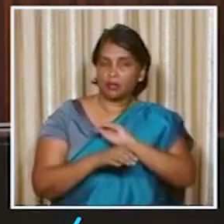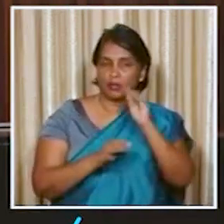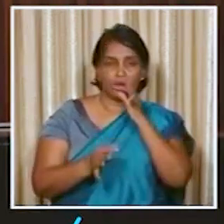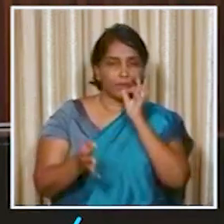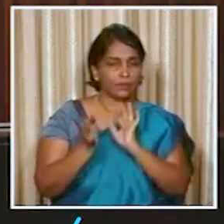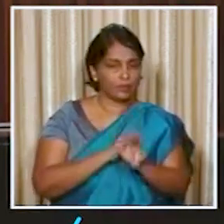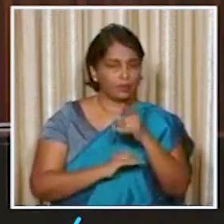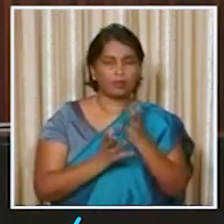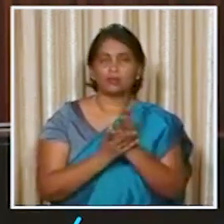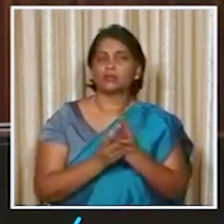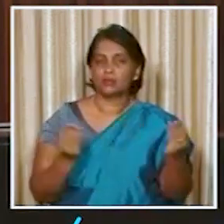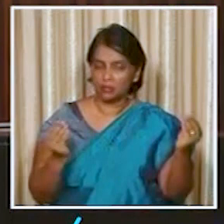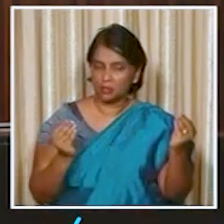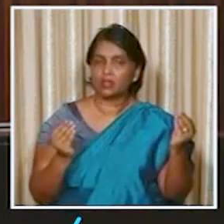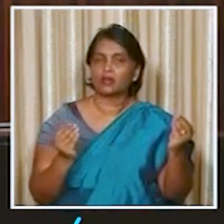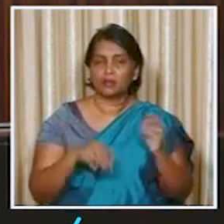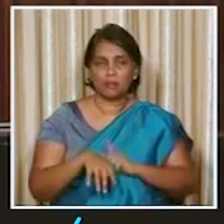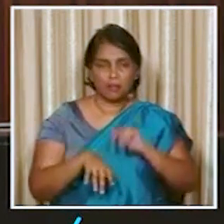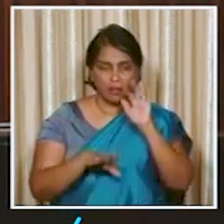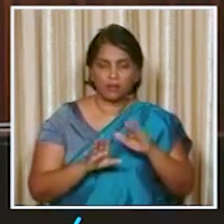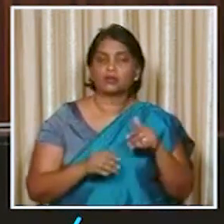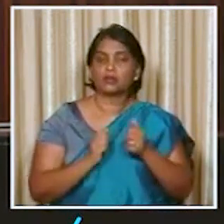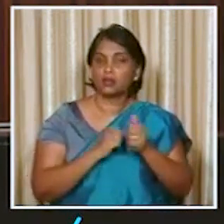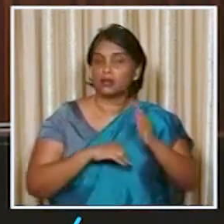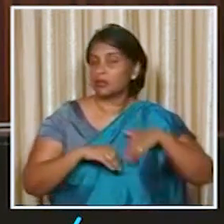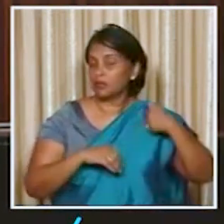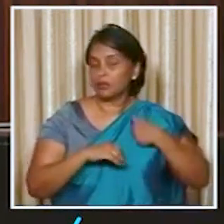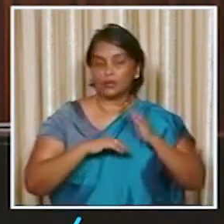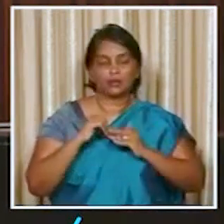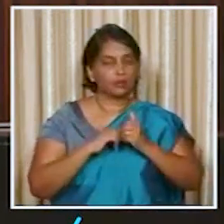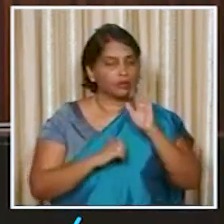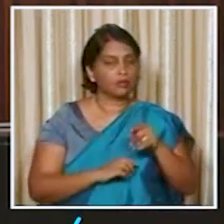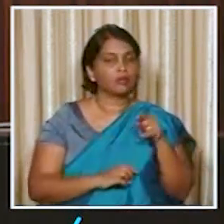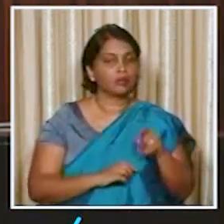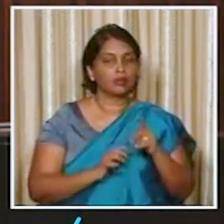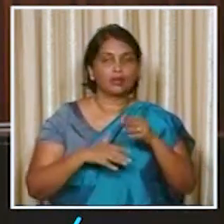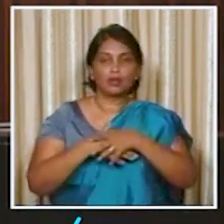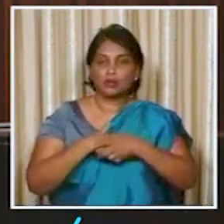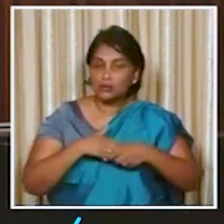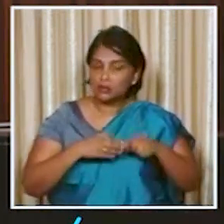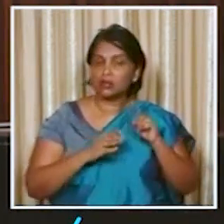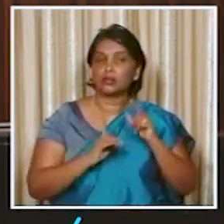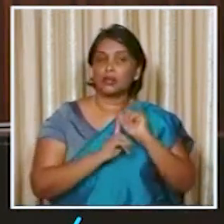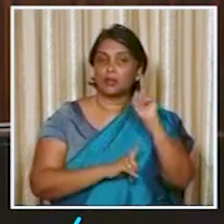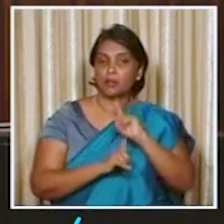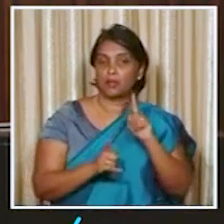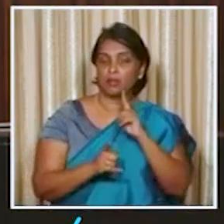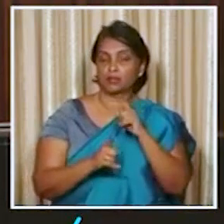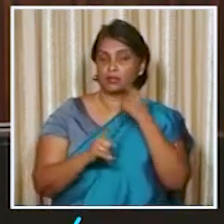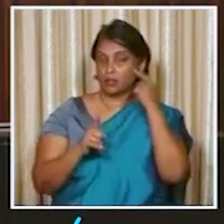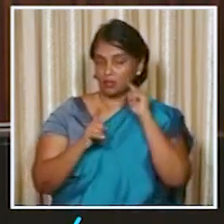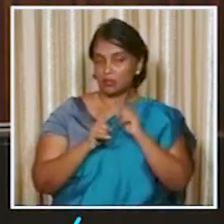තබා විනාශ කිරීමේ අවදානමක් හමුවේ ගත යුතු ප්‍රධාන පීවර වූයේ ජාතියේ සහ පාර්ලිමේන්තුවේ සංකේතයේ